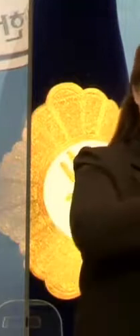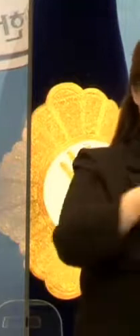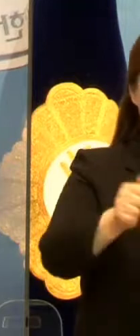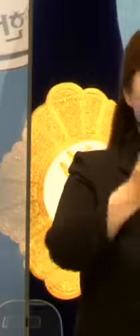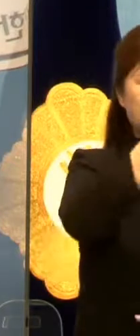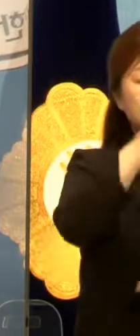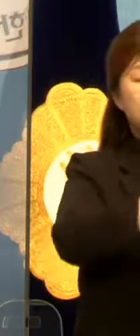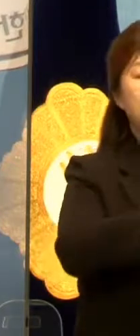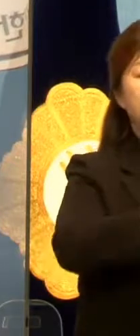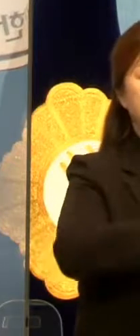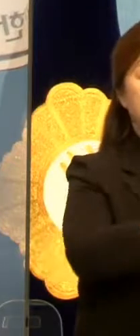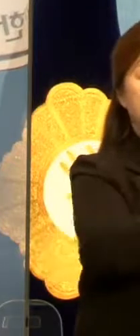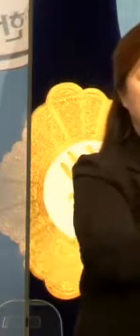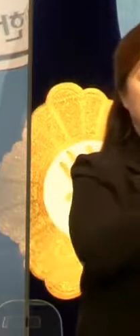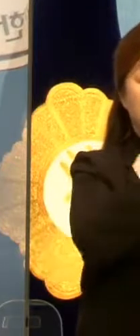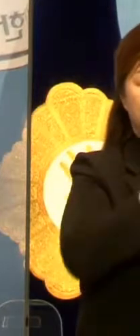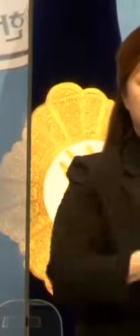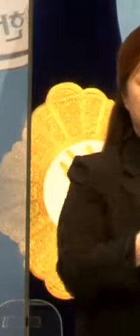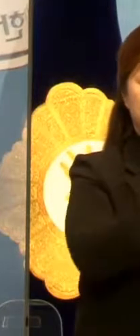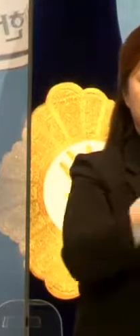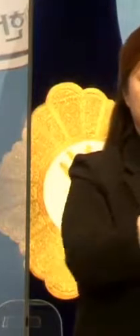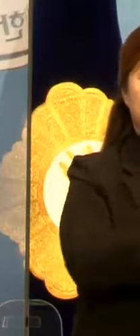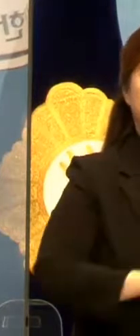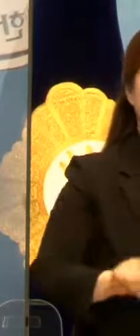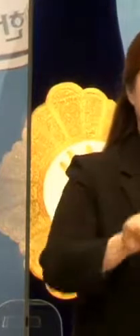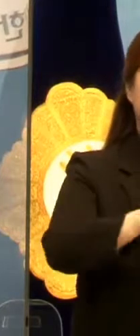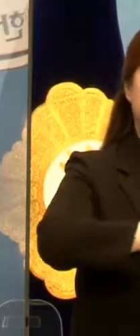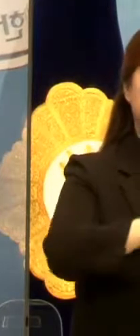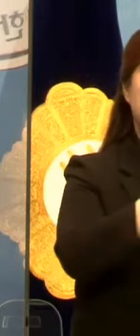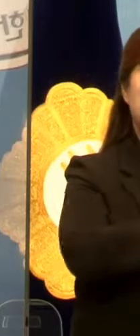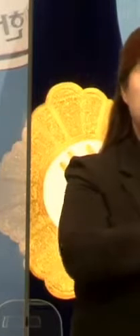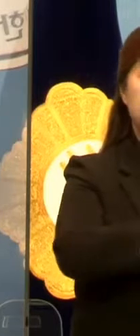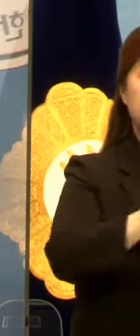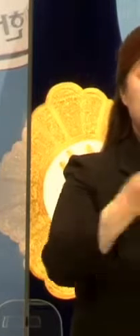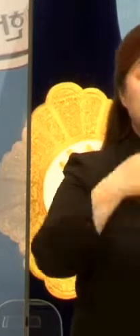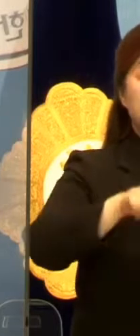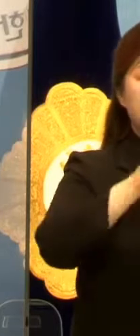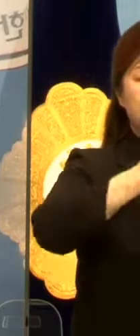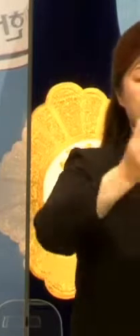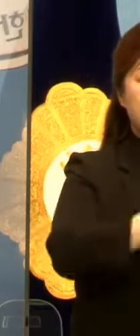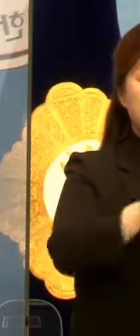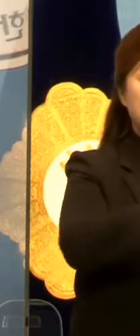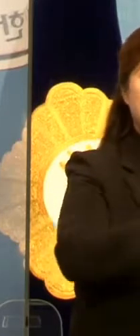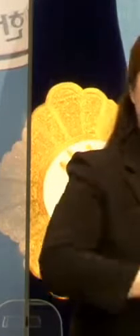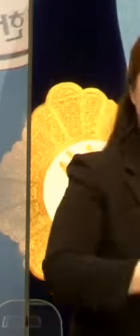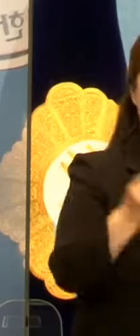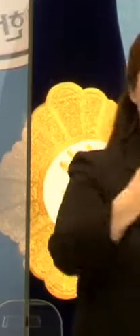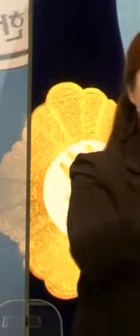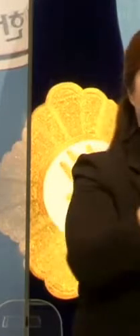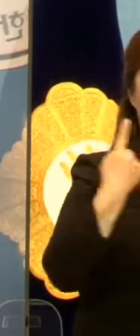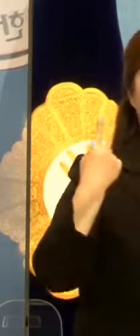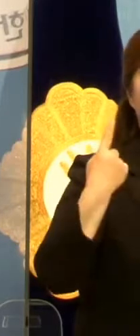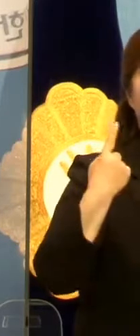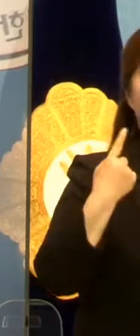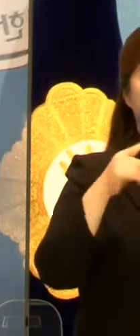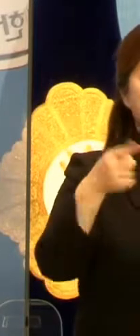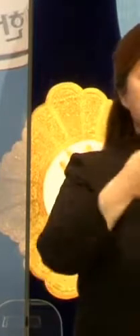청년들의 권익을 향상시키는 일에 앞장서겠습니다 저희 더불어 민주당과 문재인 정부는 장면